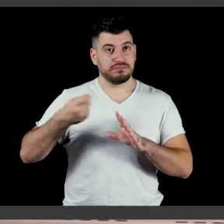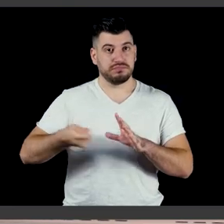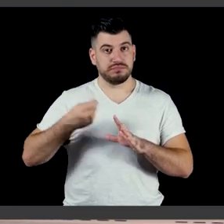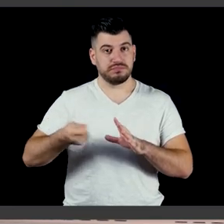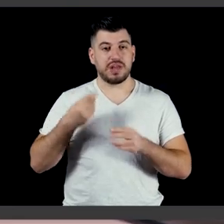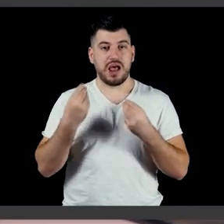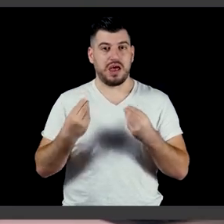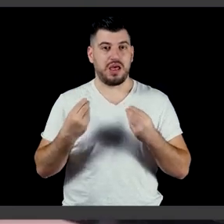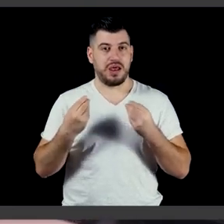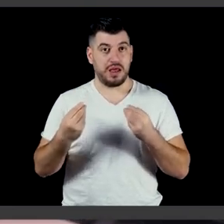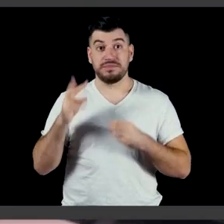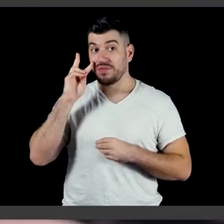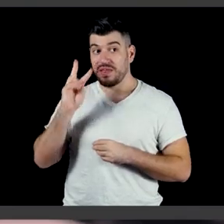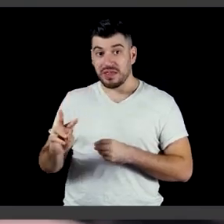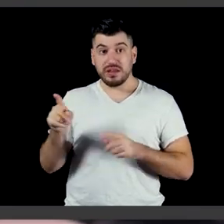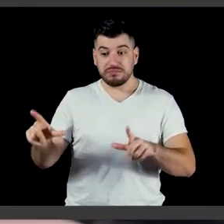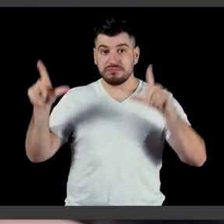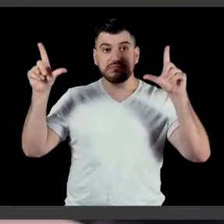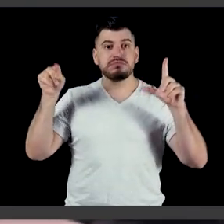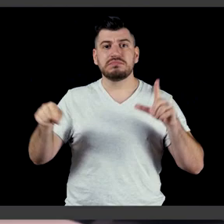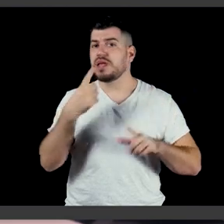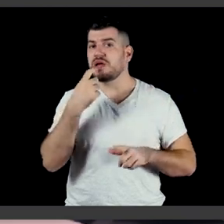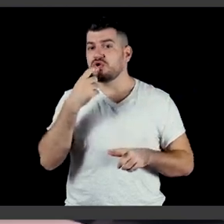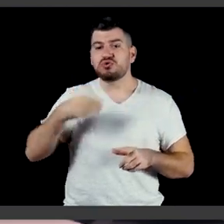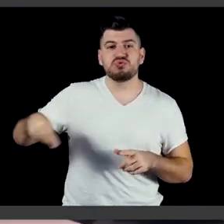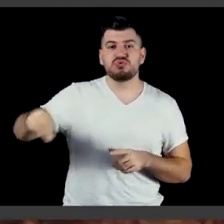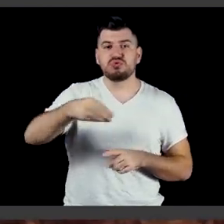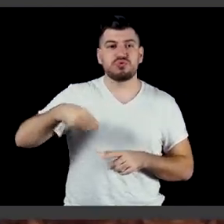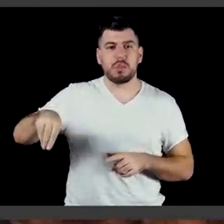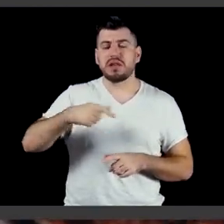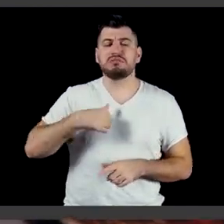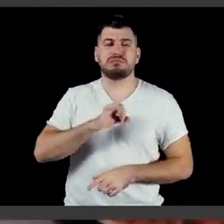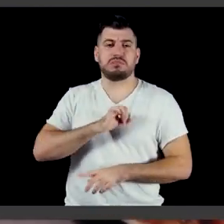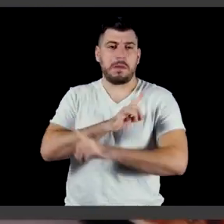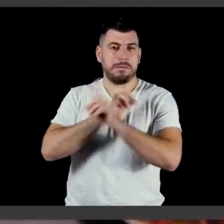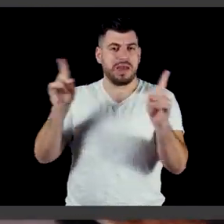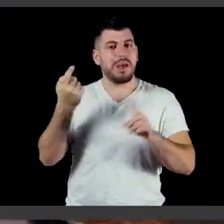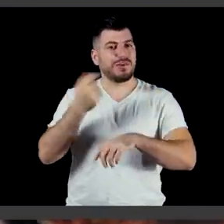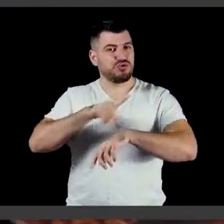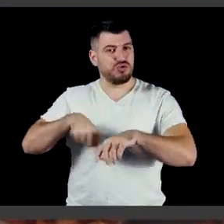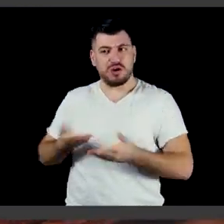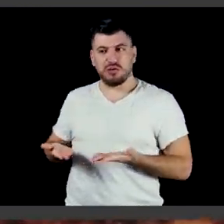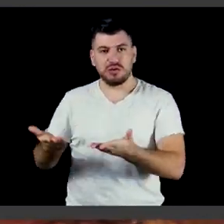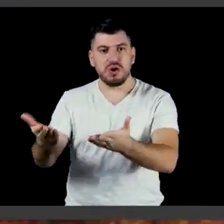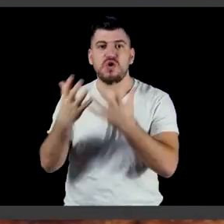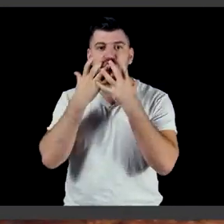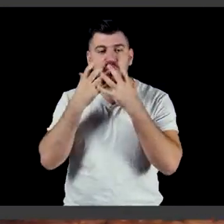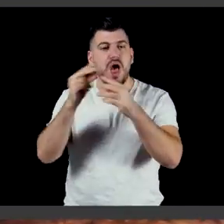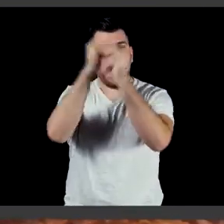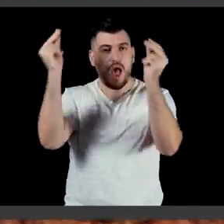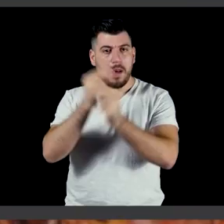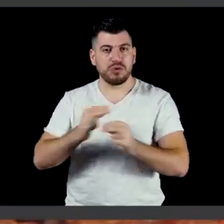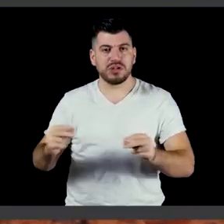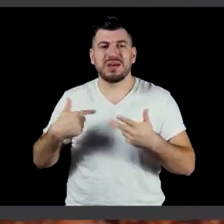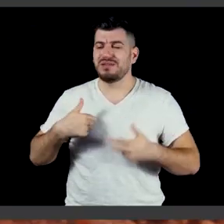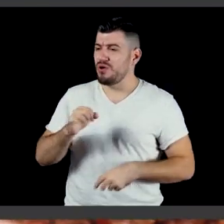Ανακατεύω. Κοιτάξτε εδώ, υπέροχη σάλτσα ντομάτας. Μην τη φοβάστε, θα ψηθεί και μισή ώρα στο φούρνο, οπότε δεν